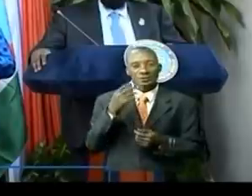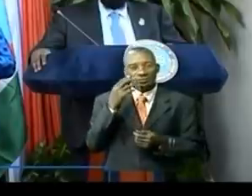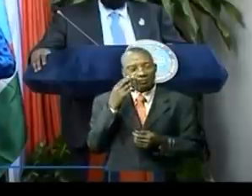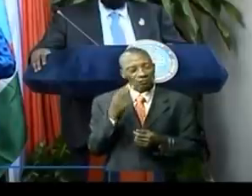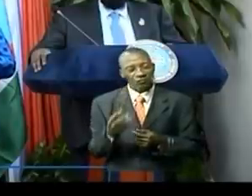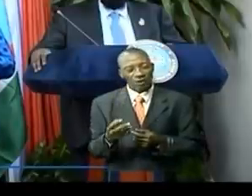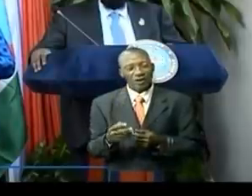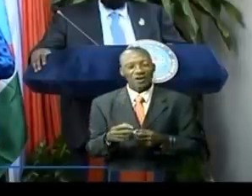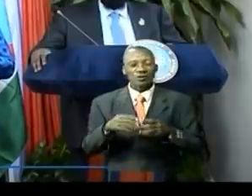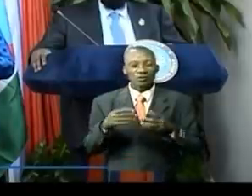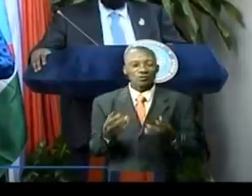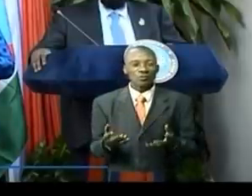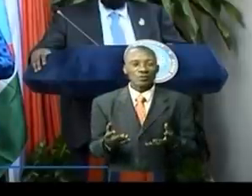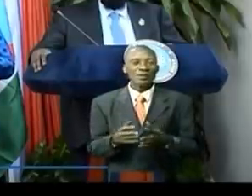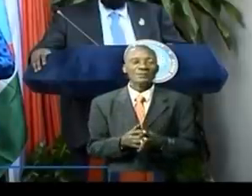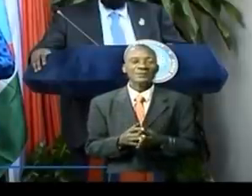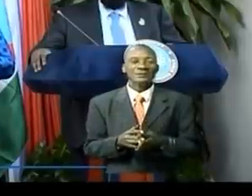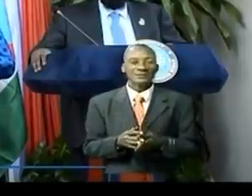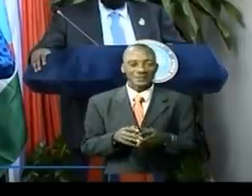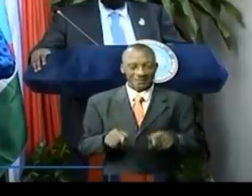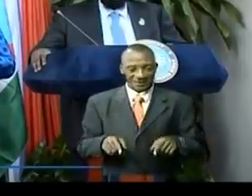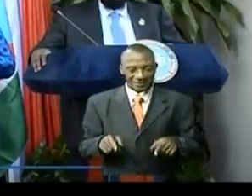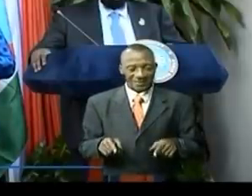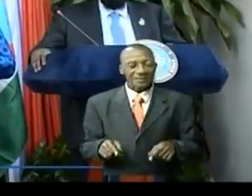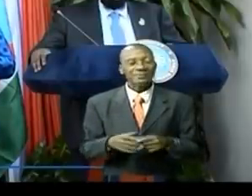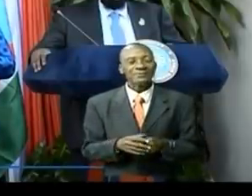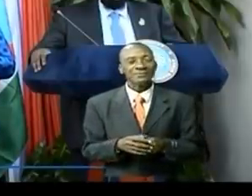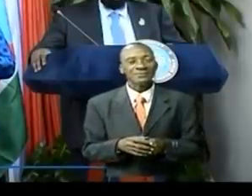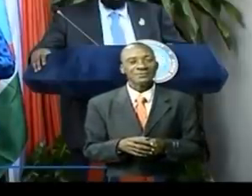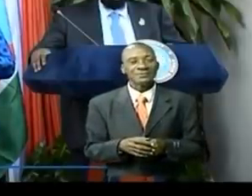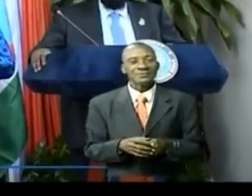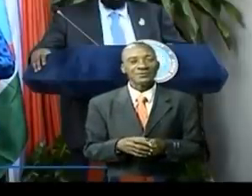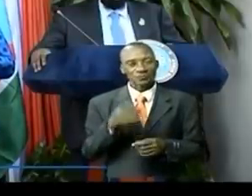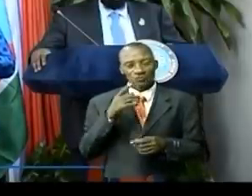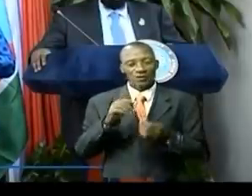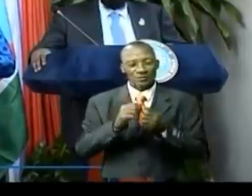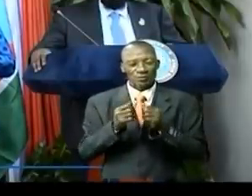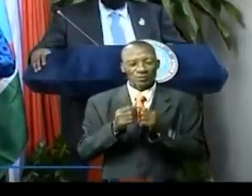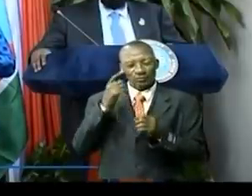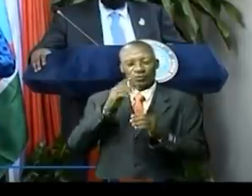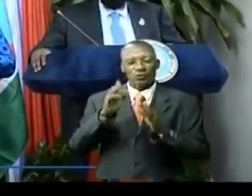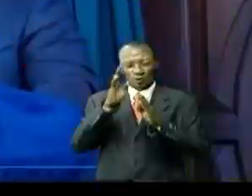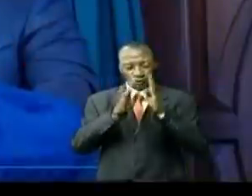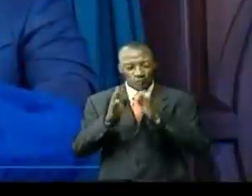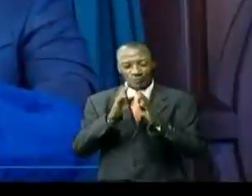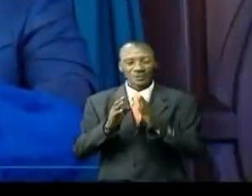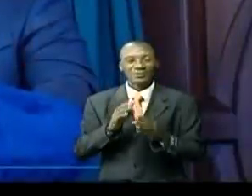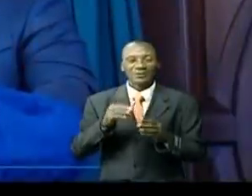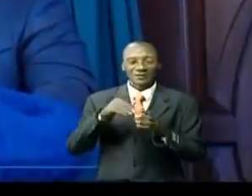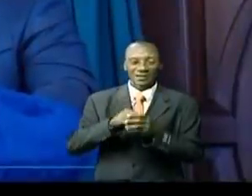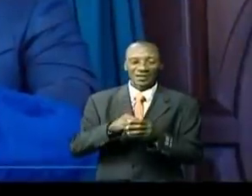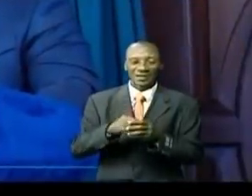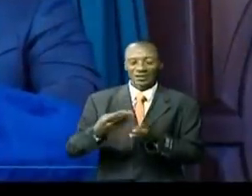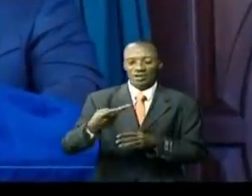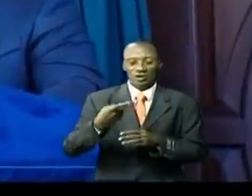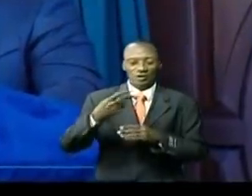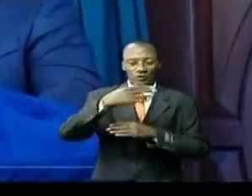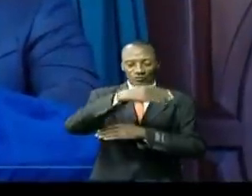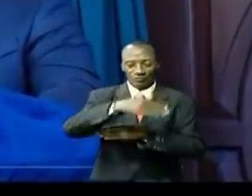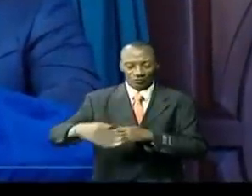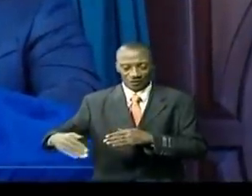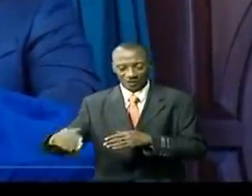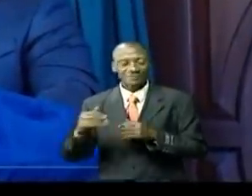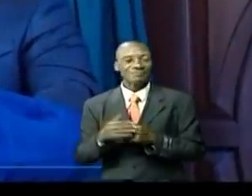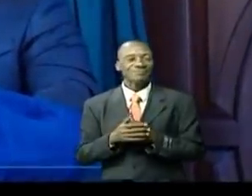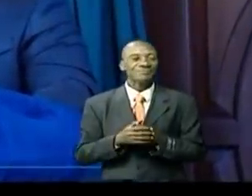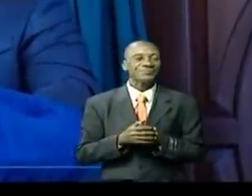sont des éléments nécessaires pour entamer le développement de nos pays et de notre région. Infrastructures,